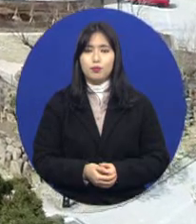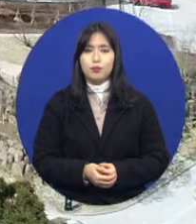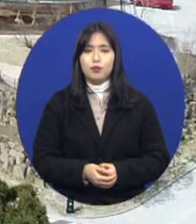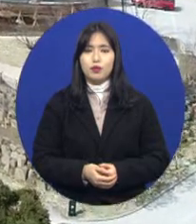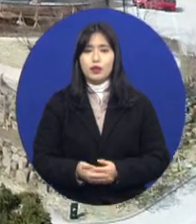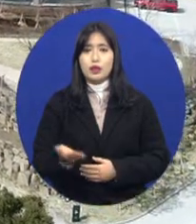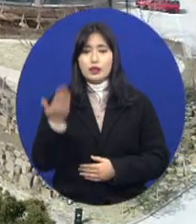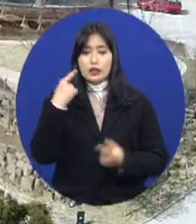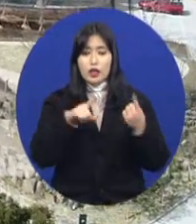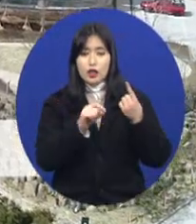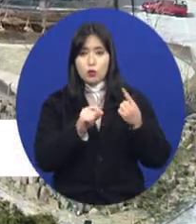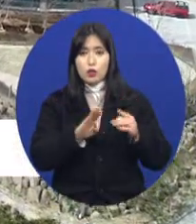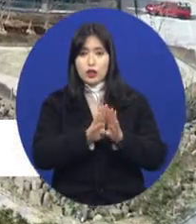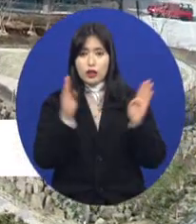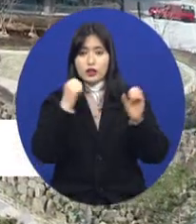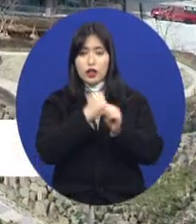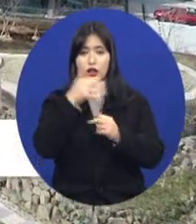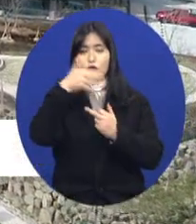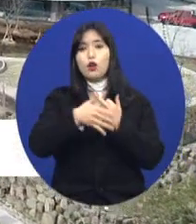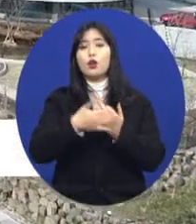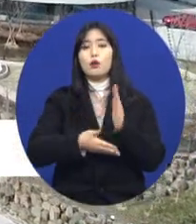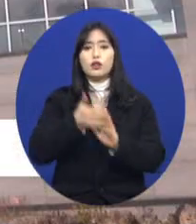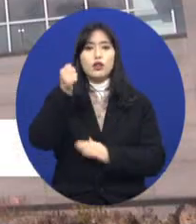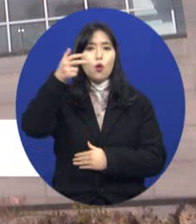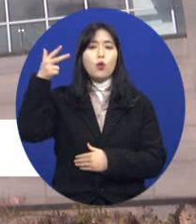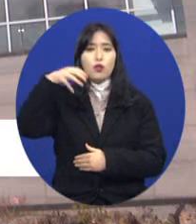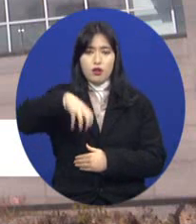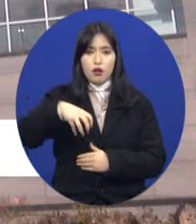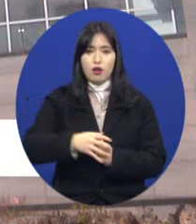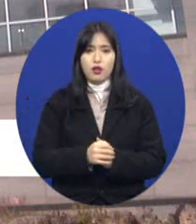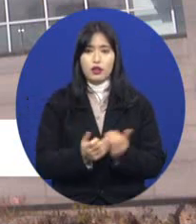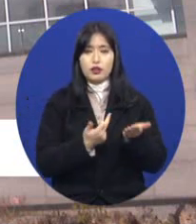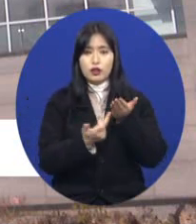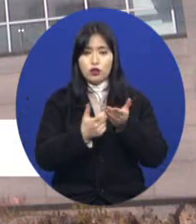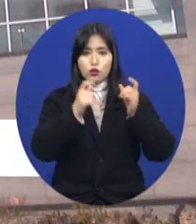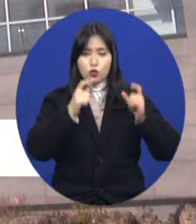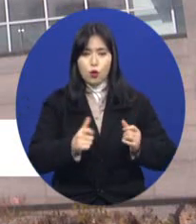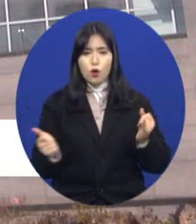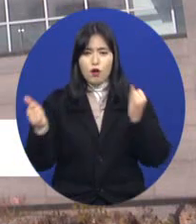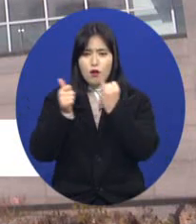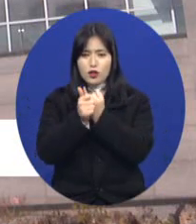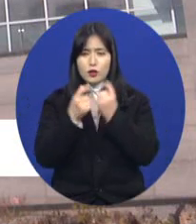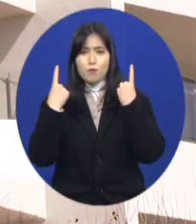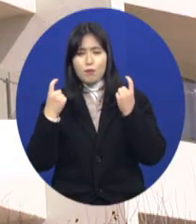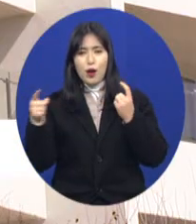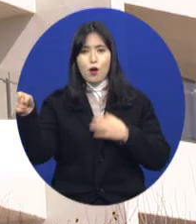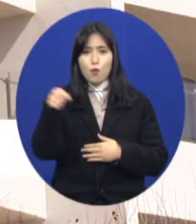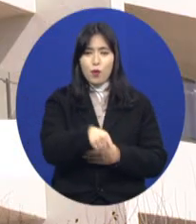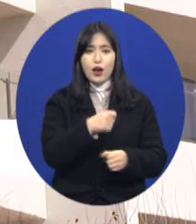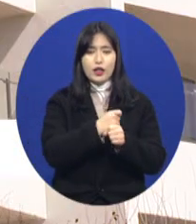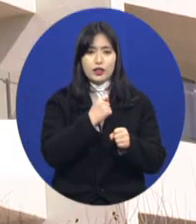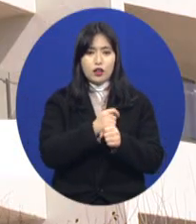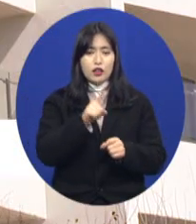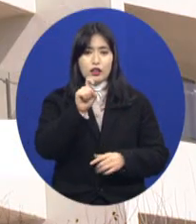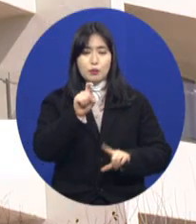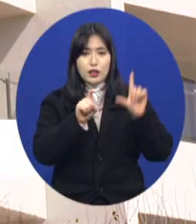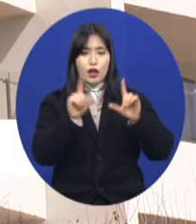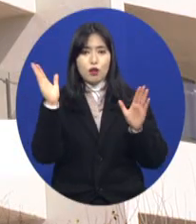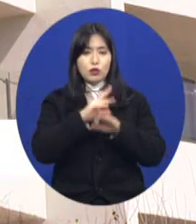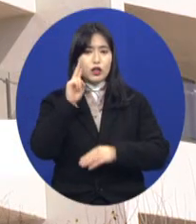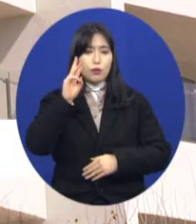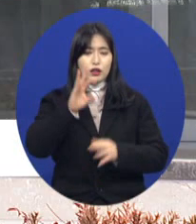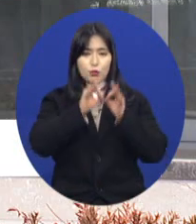지난 자에 문을 연 서귀포시에 1 특급 호텔입니다 제주로 신혼여행을 와 지난 11일부터 2박 3일동안 알 이